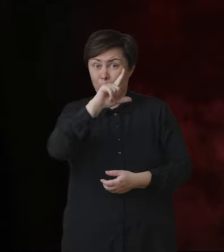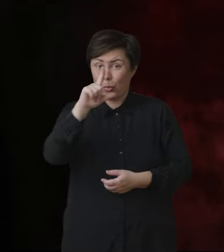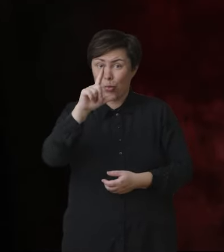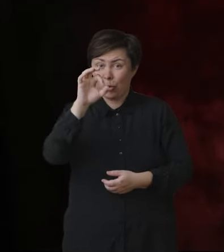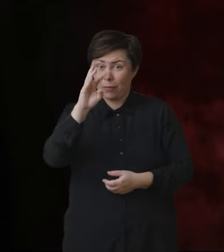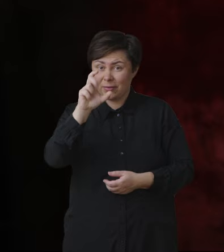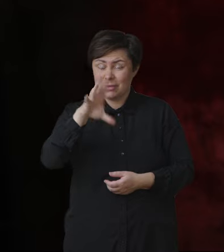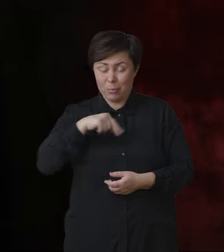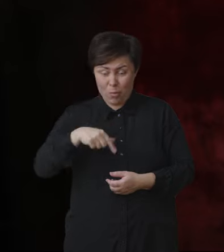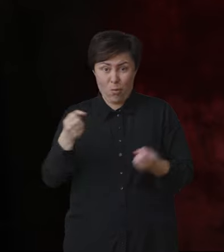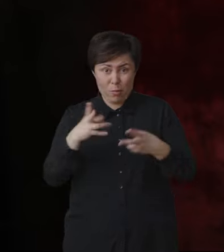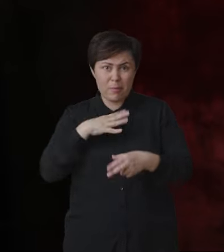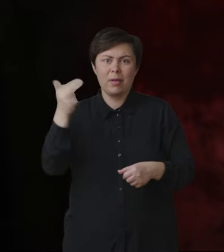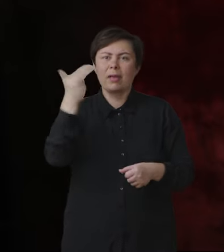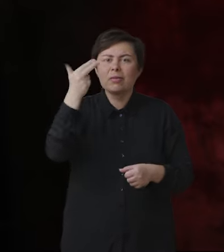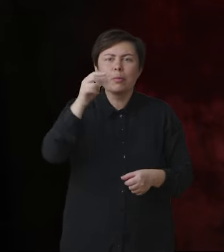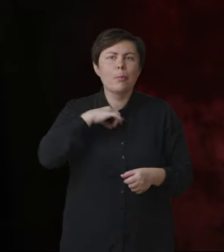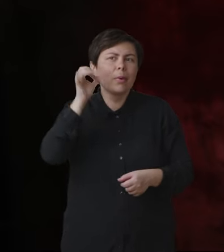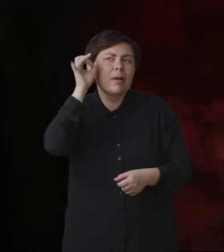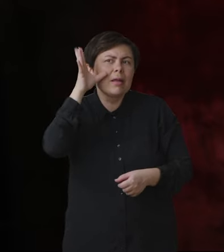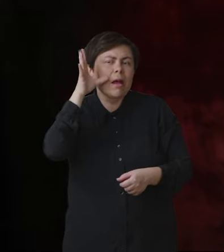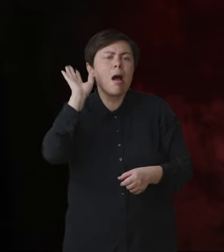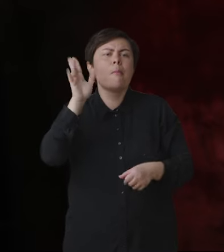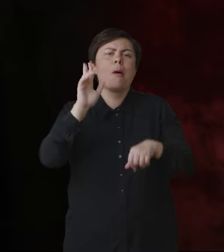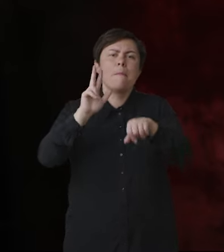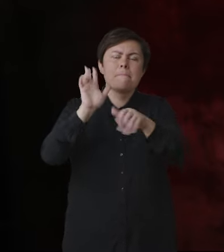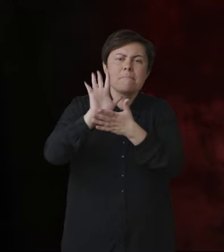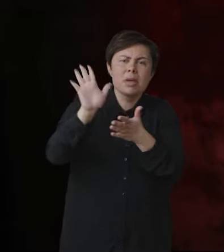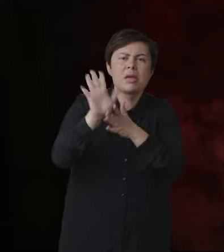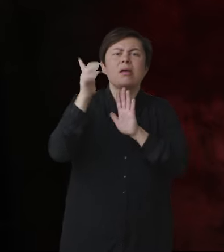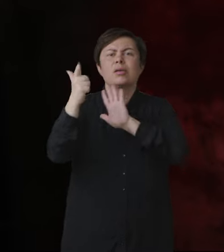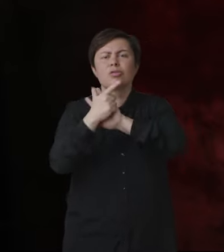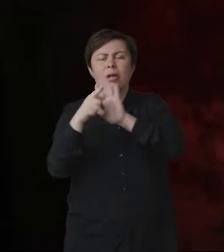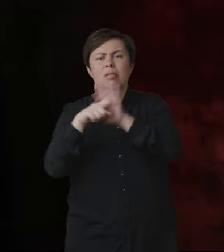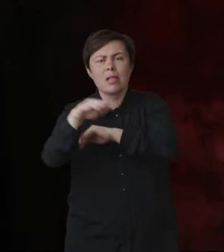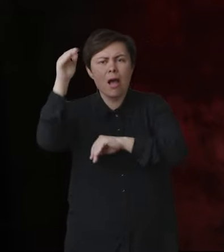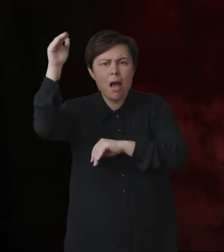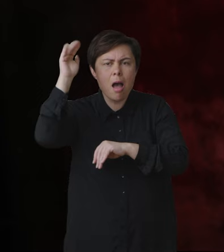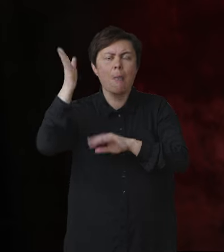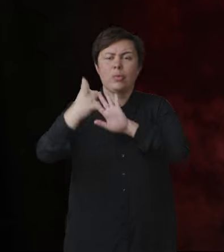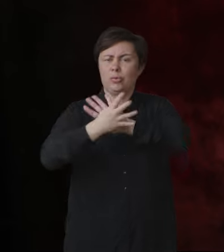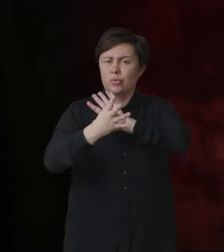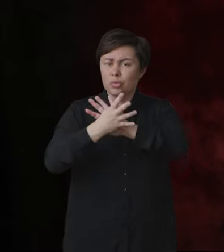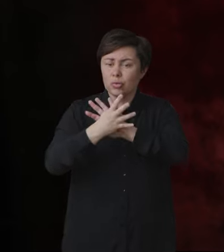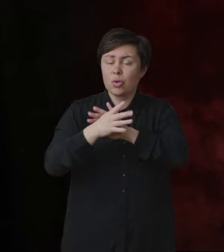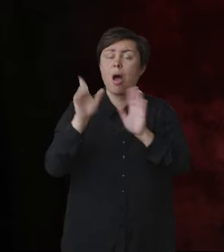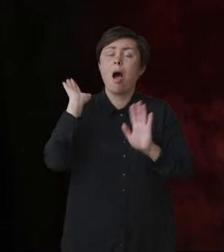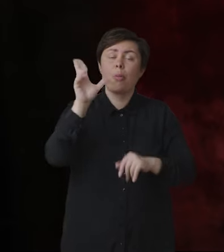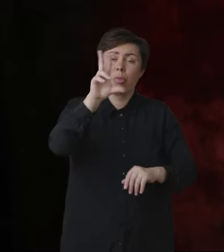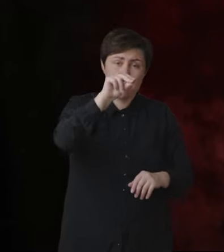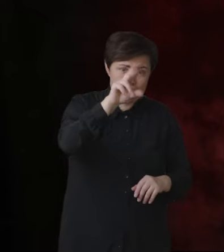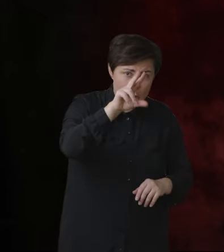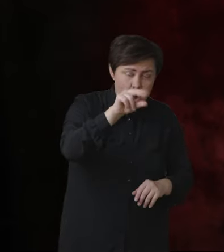w niedzielę był poranek o 15, o 17 był dla dorosłych i o 19. I w poniedziałek